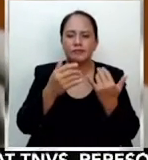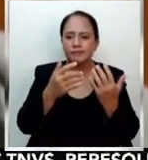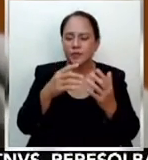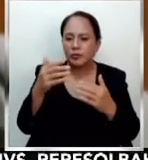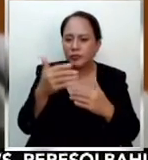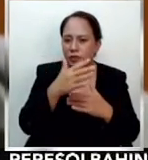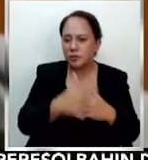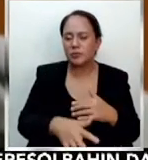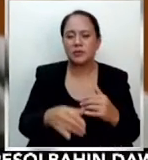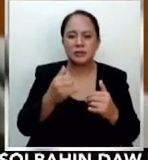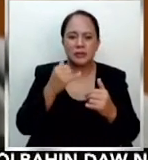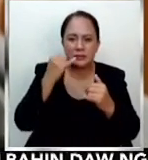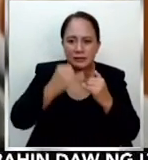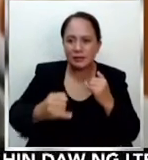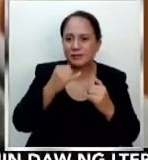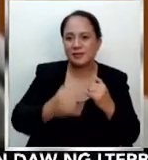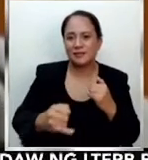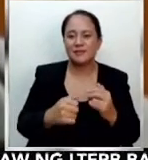And